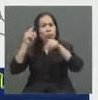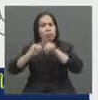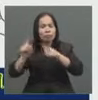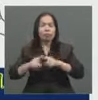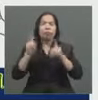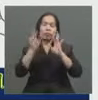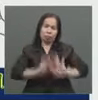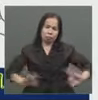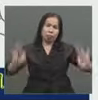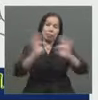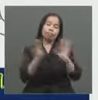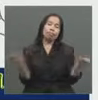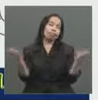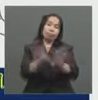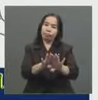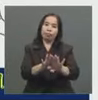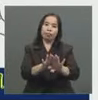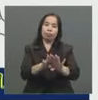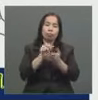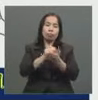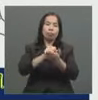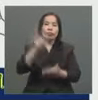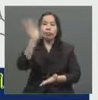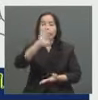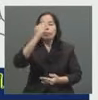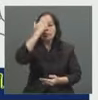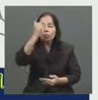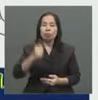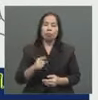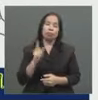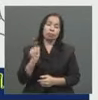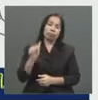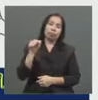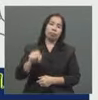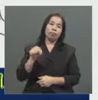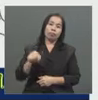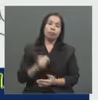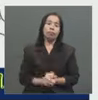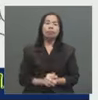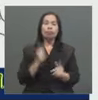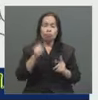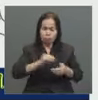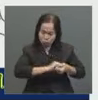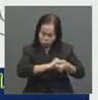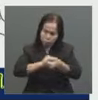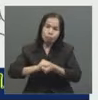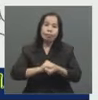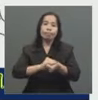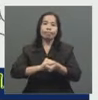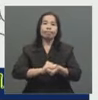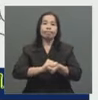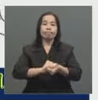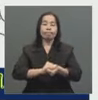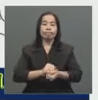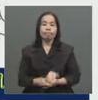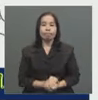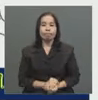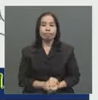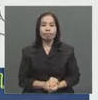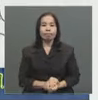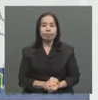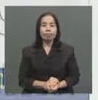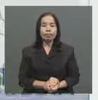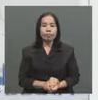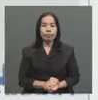คัญที่ต้องปิดเพราะมันมีกรณีอย่างนี้เกิดขึ้นท่านต้องให้ความร่วมมือนะครับถัดไป